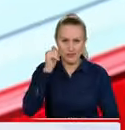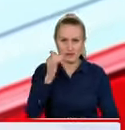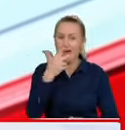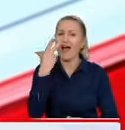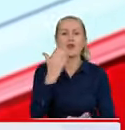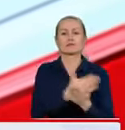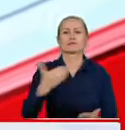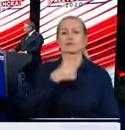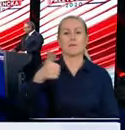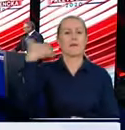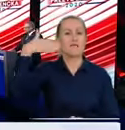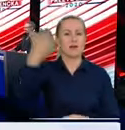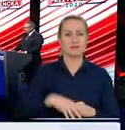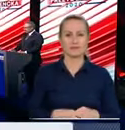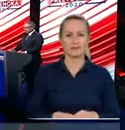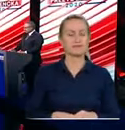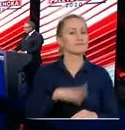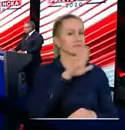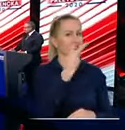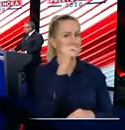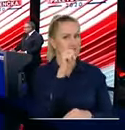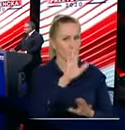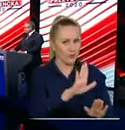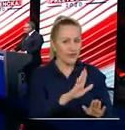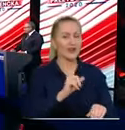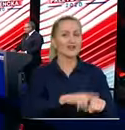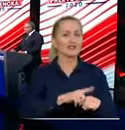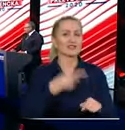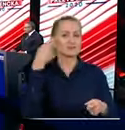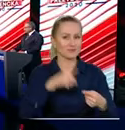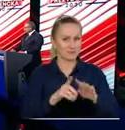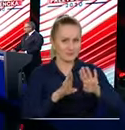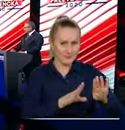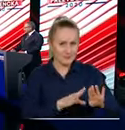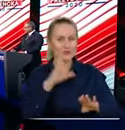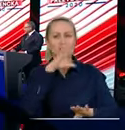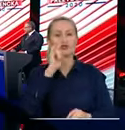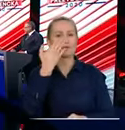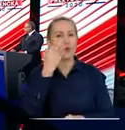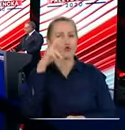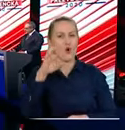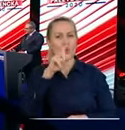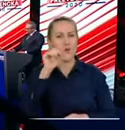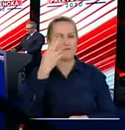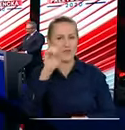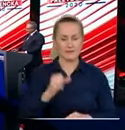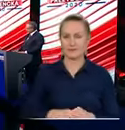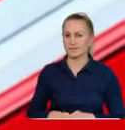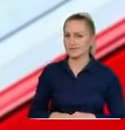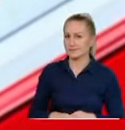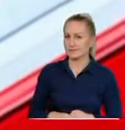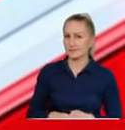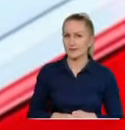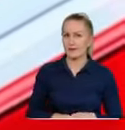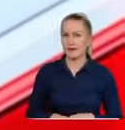mówić. Zostały 2 sekundy. Czas w tym momencie upływa. Szymon Hołownia, bardzo proszę o odpowiedź. O tym,